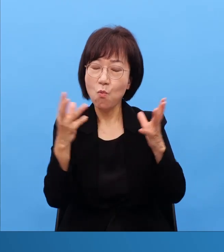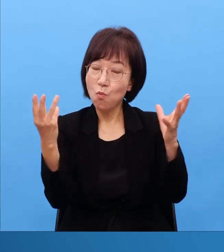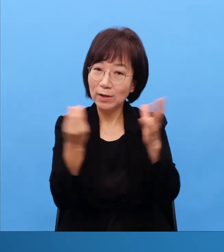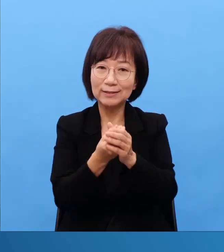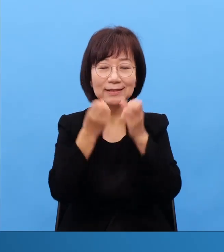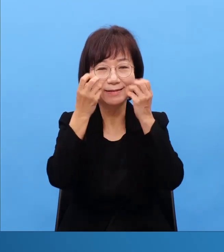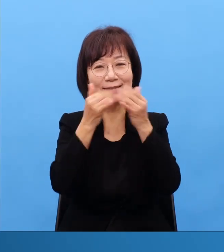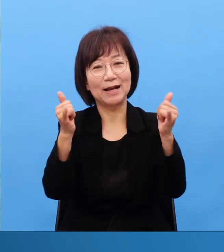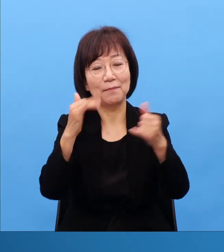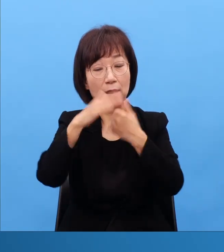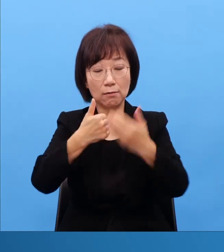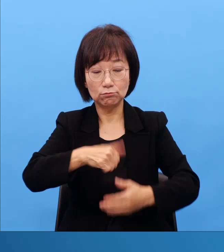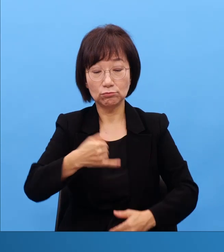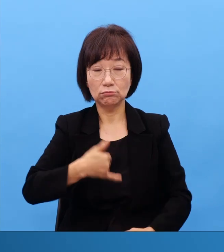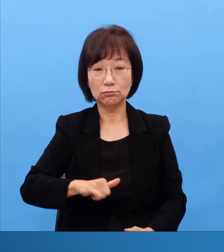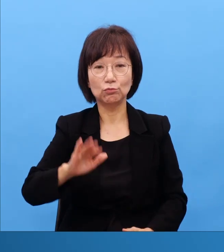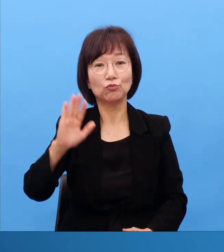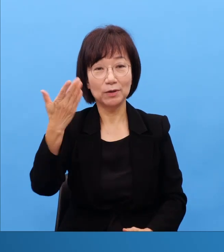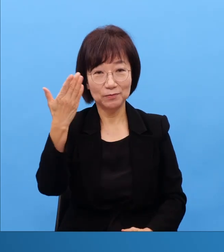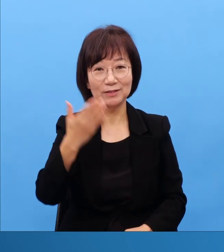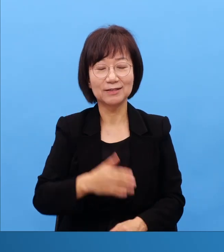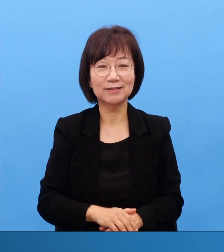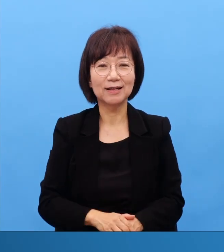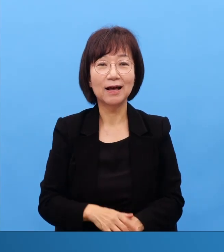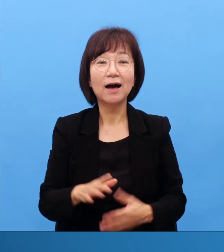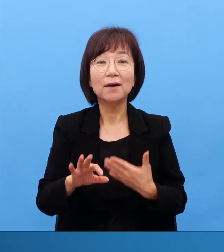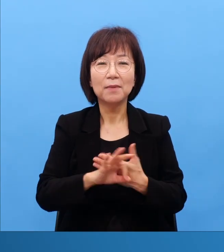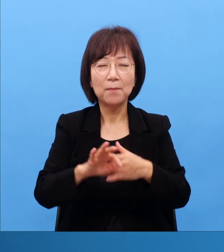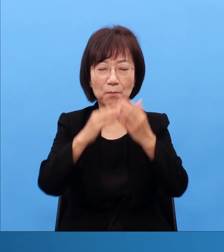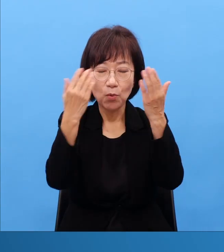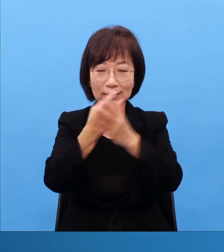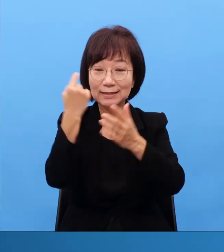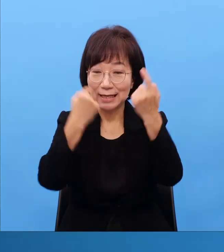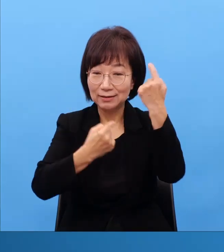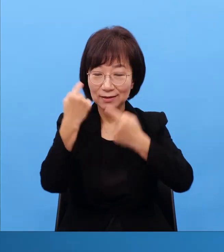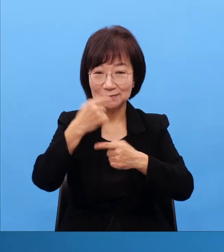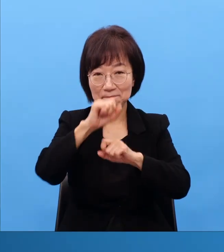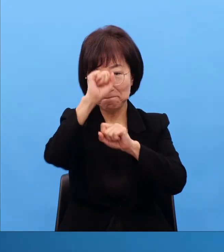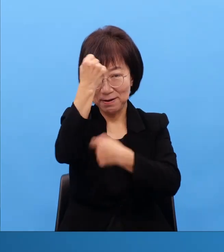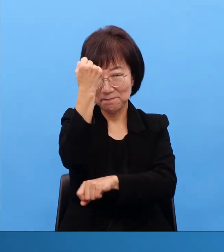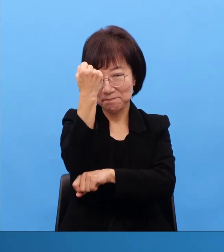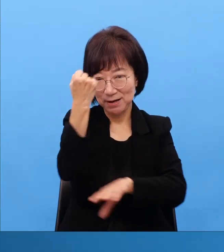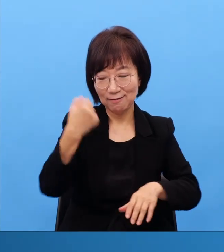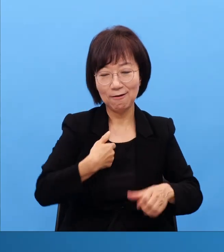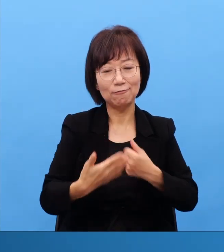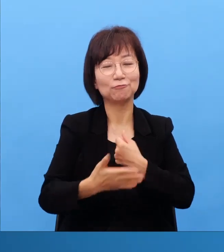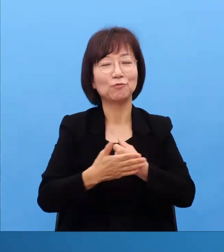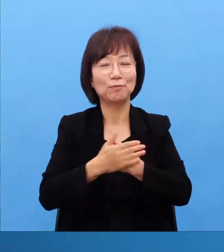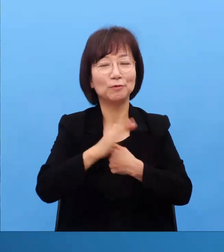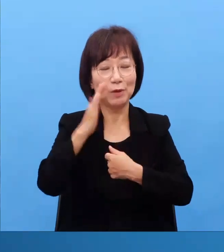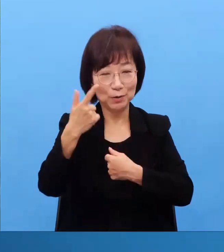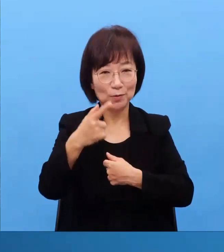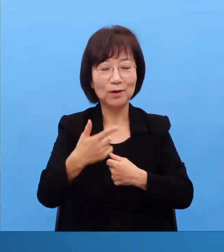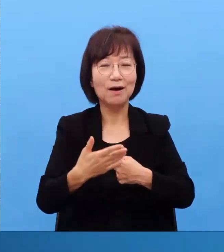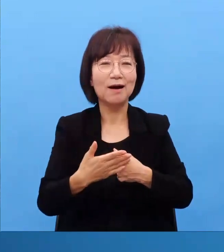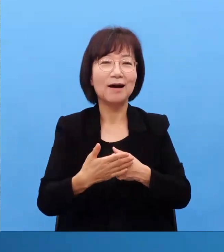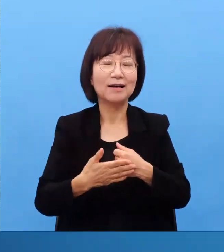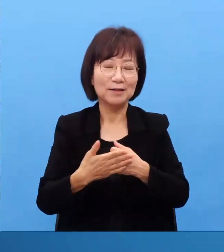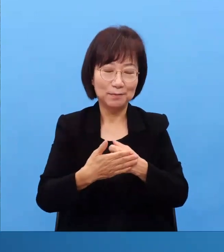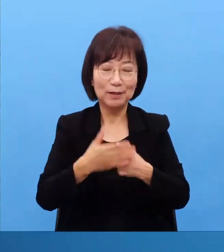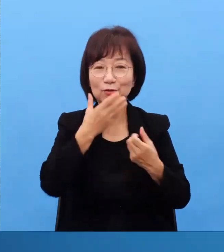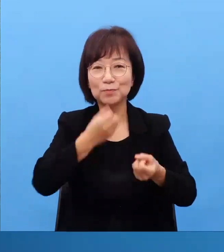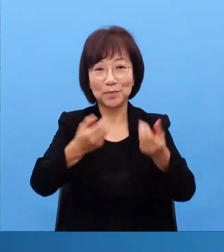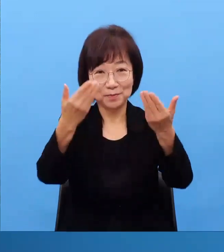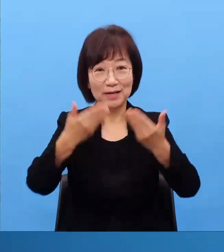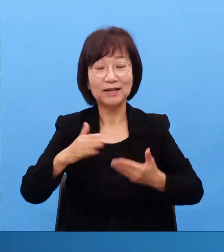하나님 자녀가 되어버려요. 그렇다면 모든 상처는 발판이 됩니다. 발판이 되죠. 그것 때문에 축복받는 거예요. 237